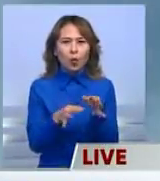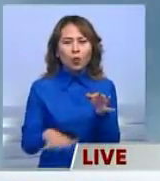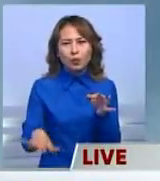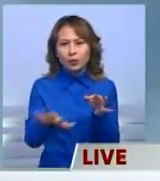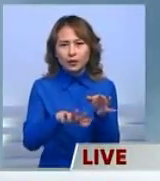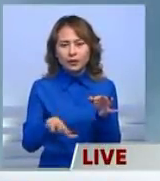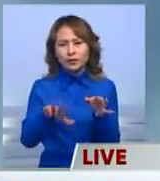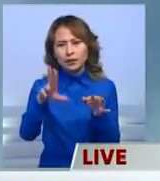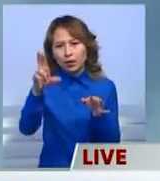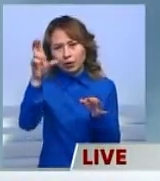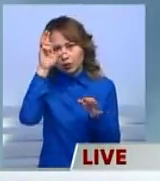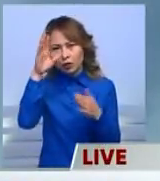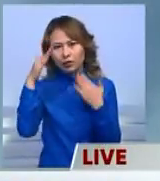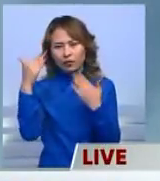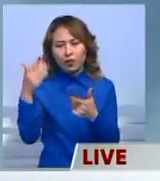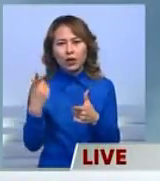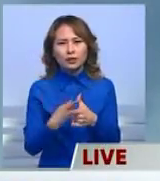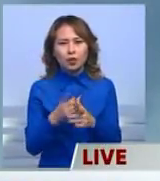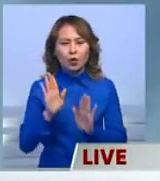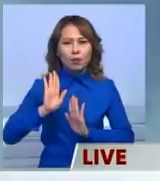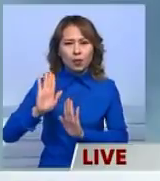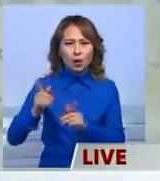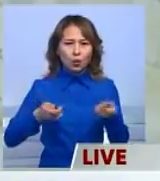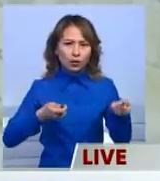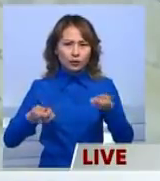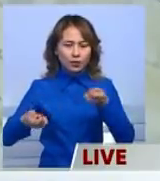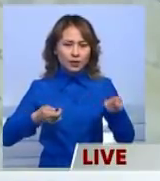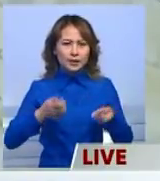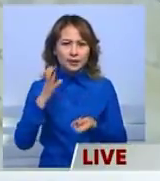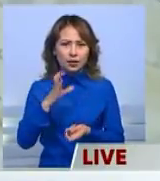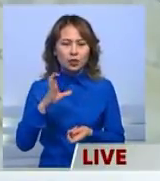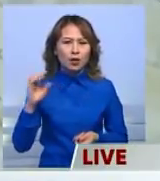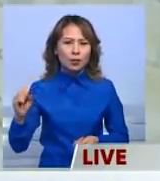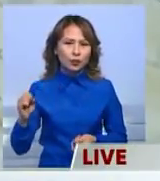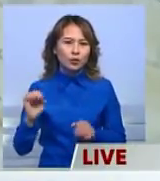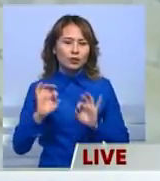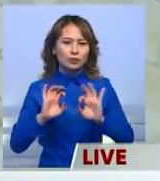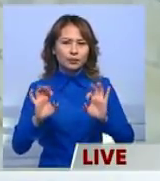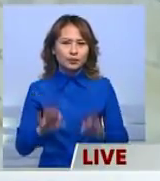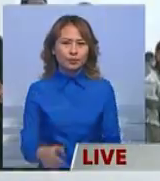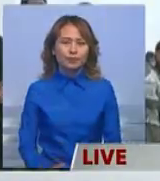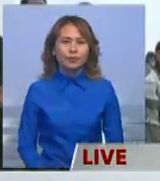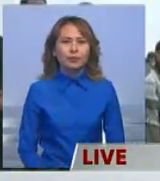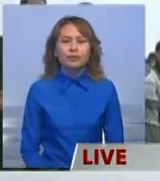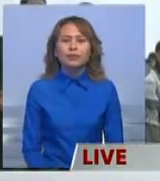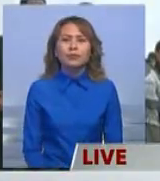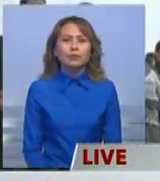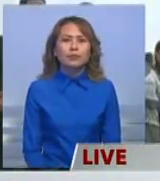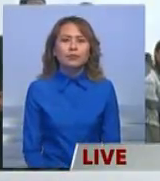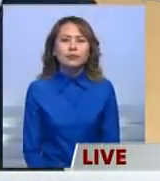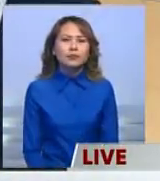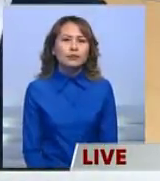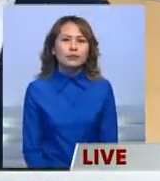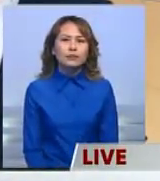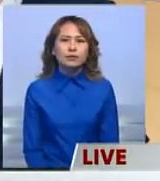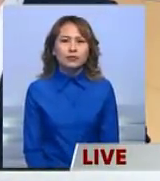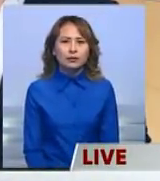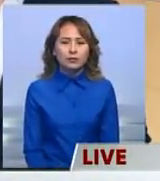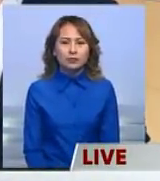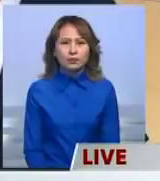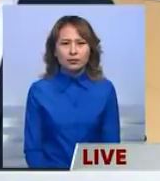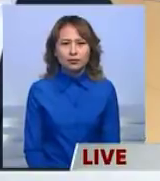түрік этномәдени бірлестігі төрағасының орынбасары Сейдулла Абдуллаұлы Ибішев айтып беретін болады.